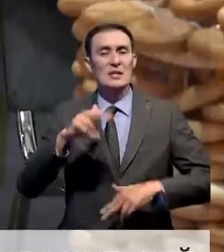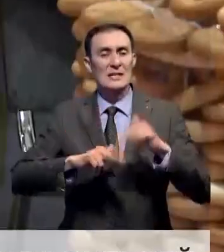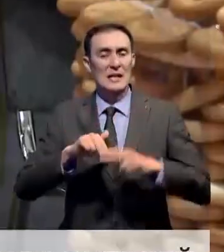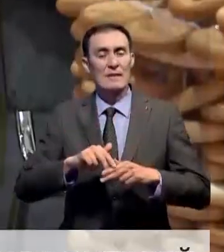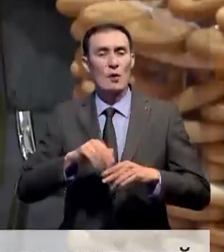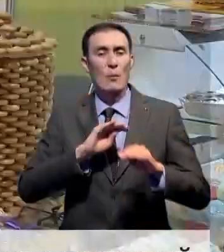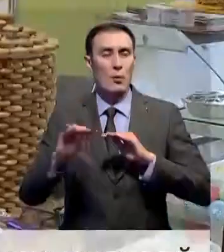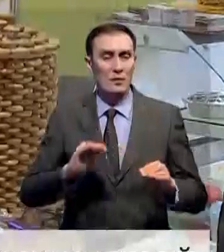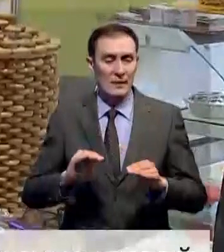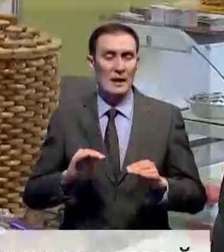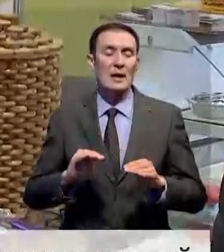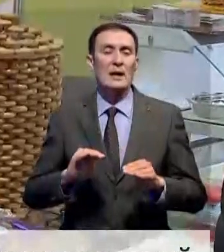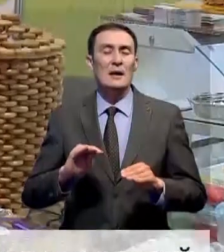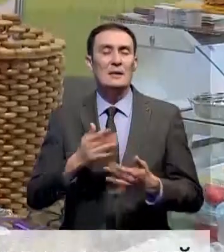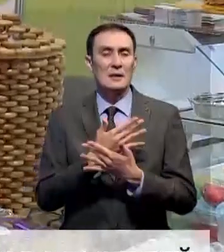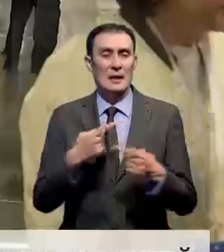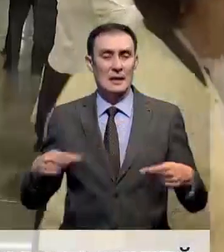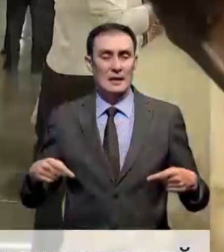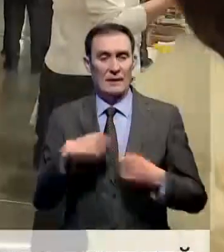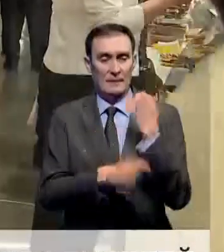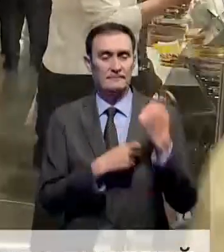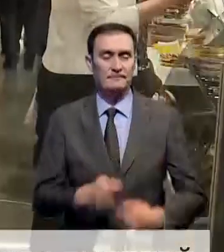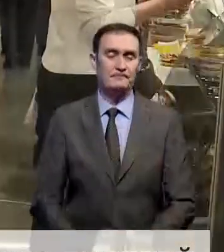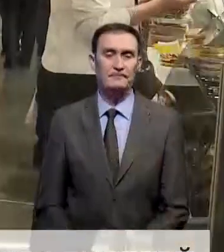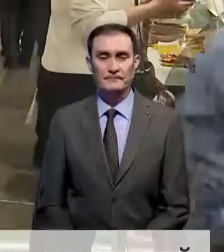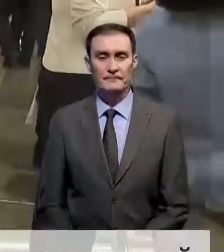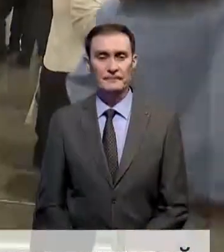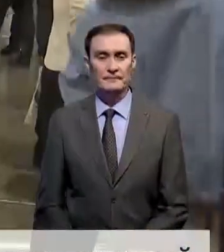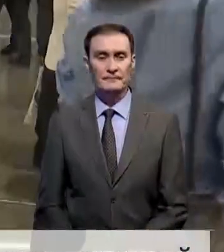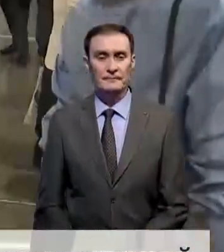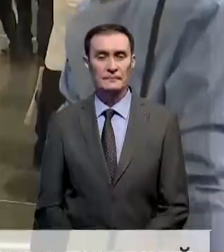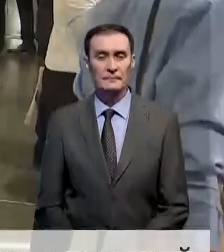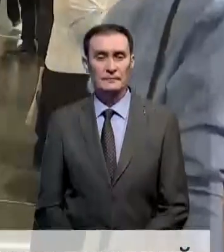оборудование, бытовая химия и многое другое. Григорий Беденко, Эдуард Кон, Алматы, Хабар 24.